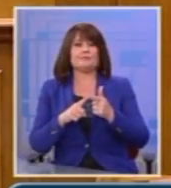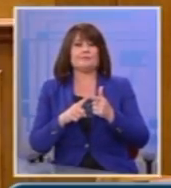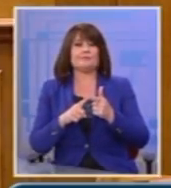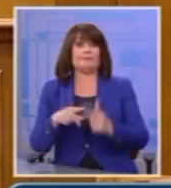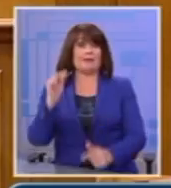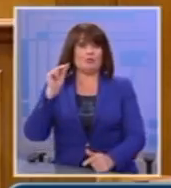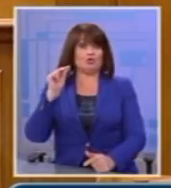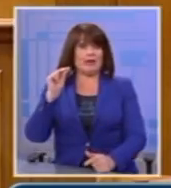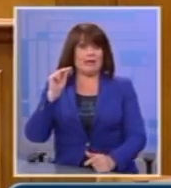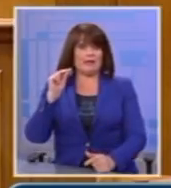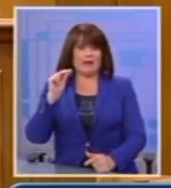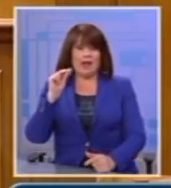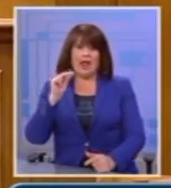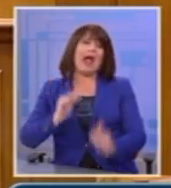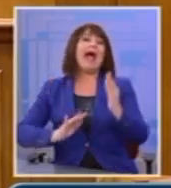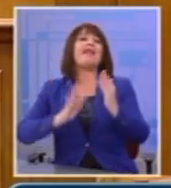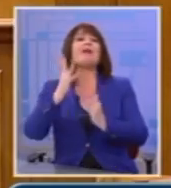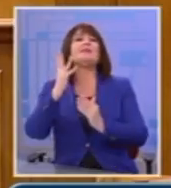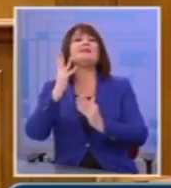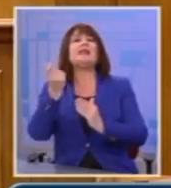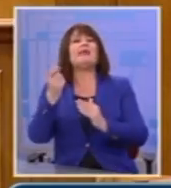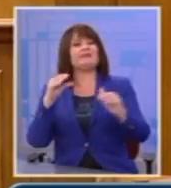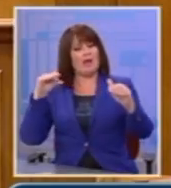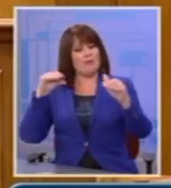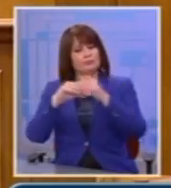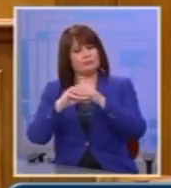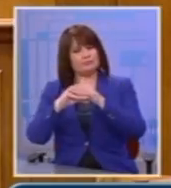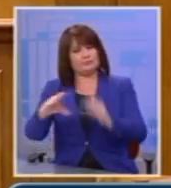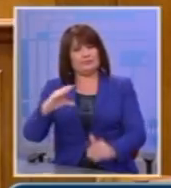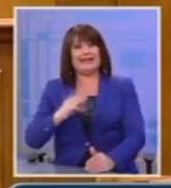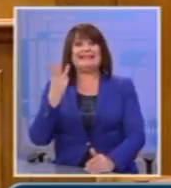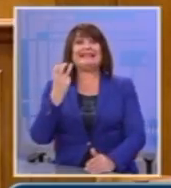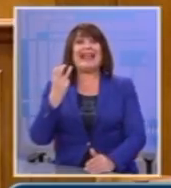την υπόσχεση ενός ισχυρού αναπτυξιακού πακέτου άνω των